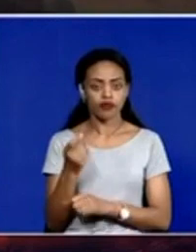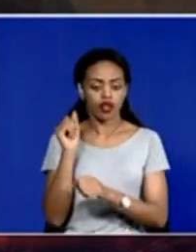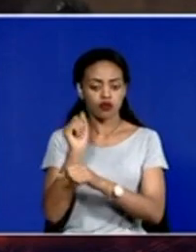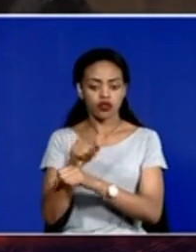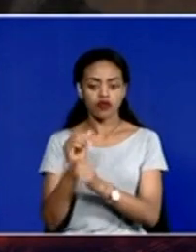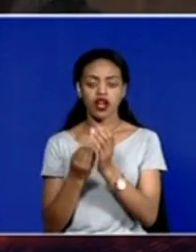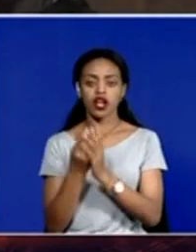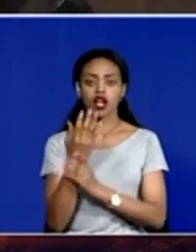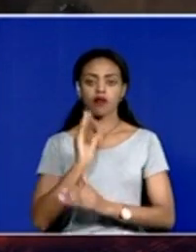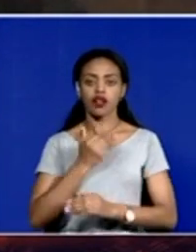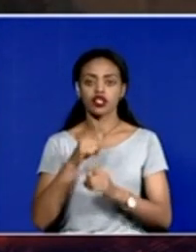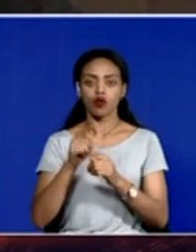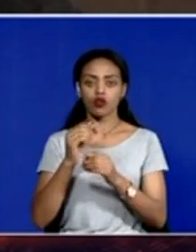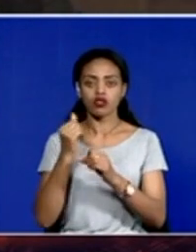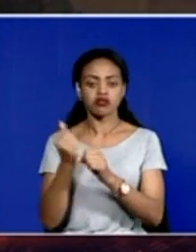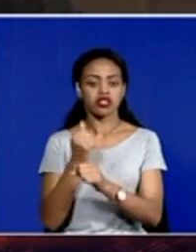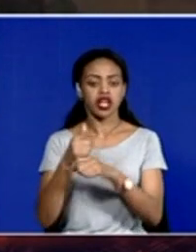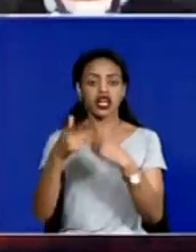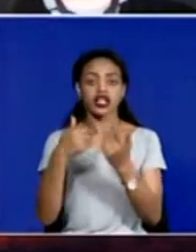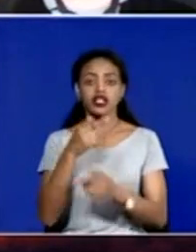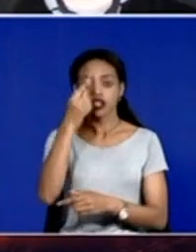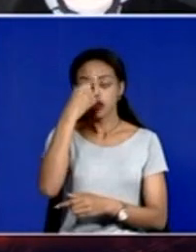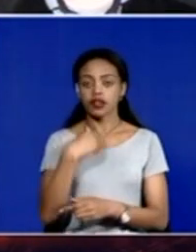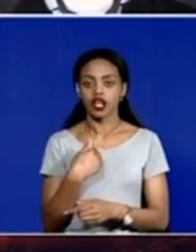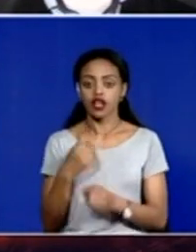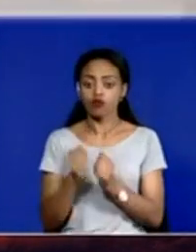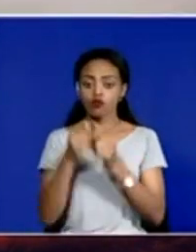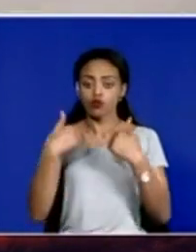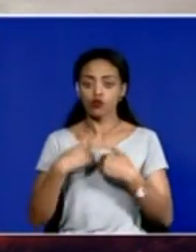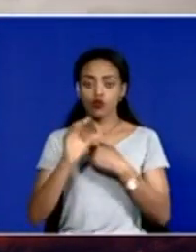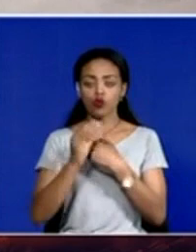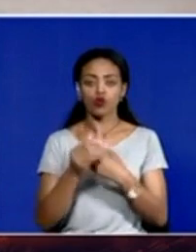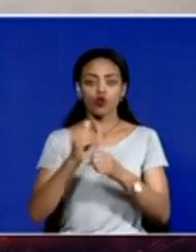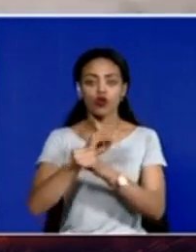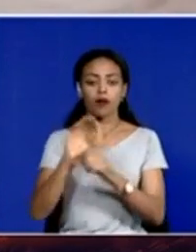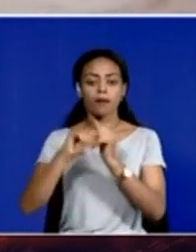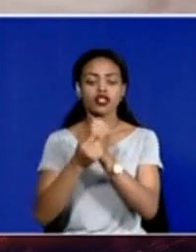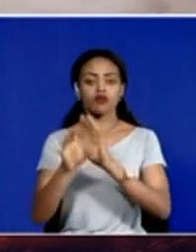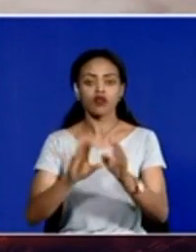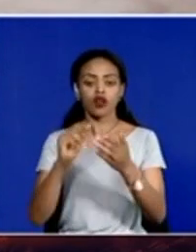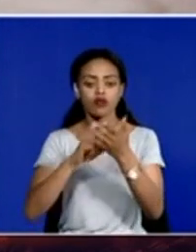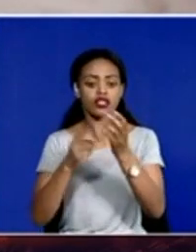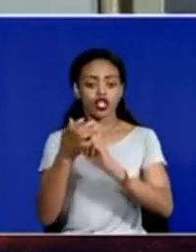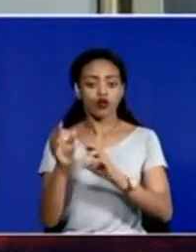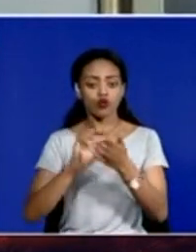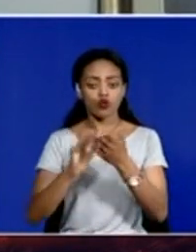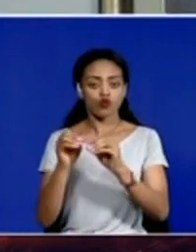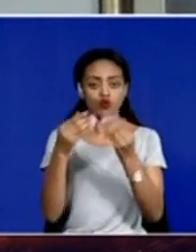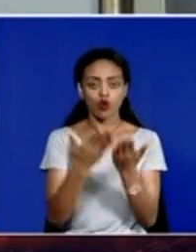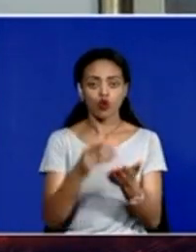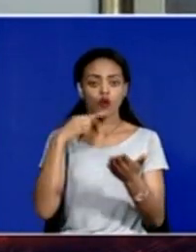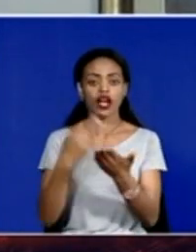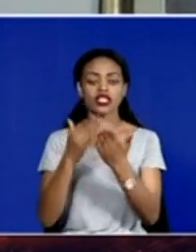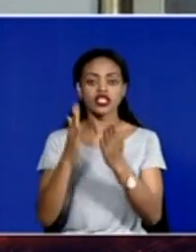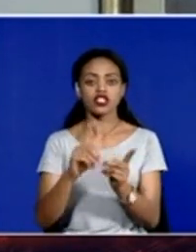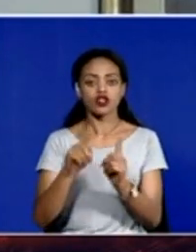ኣሸኒፍና ልምዓትና እውን ኣካቲትና ክንከድ ንኽእል ኢና ዝብል እምነት ኣለኒ። ምስ ህሉ ኩነታት ቫይረስ ኮሮና መሰረ ብምግባር መፅናዕታዊ ፅሑፍ ዘቕረቡ ጋዜጠኛ ሚካኤል